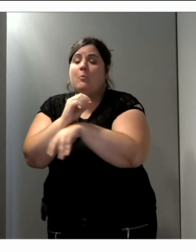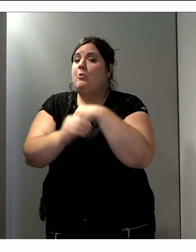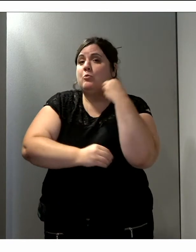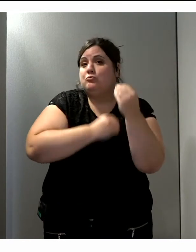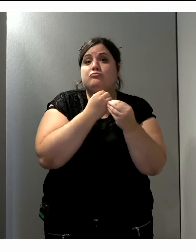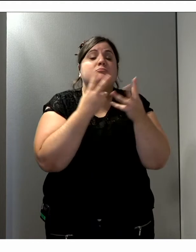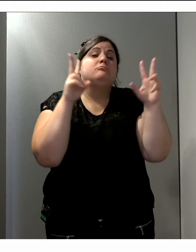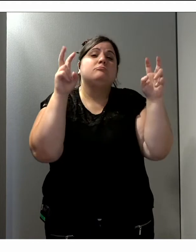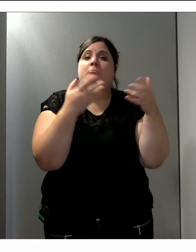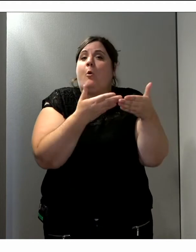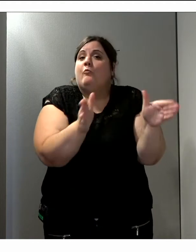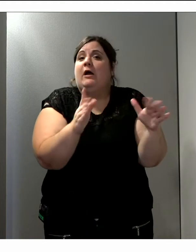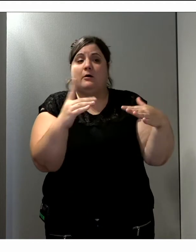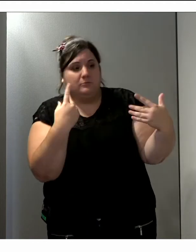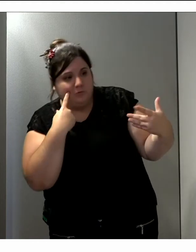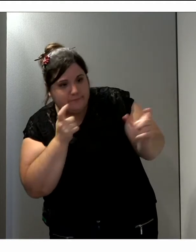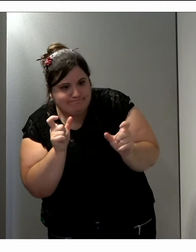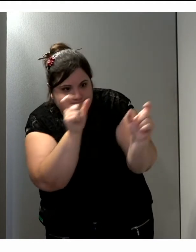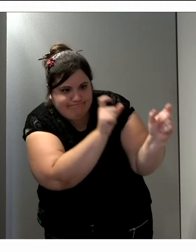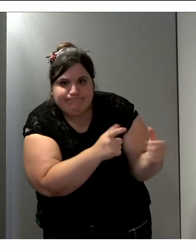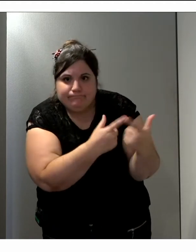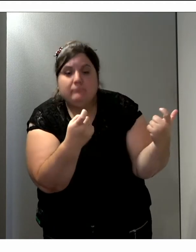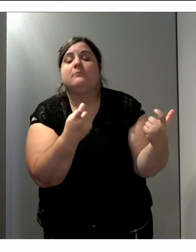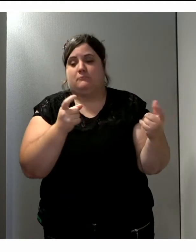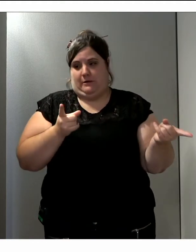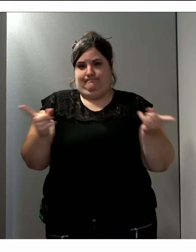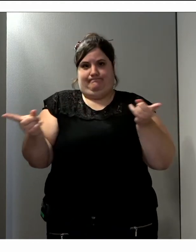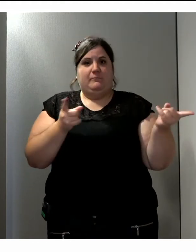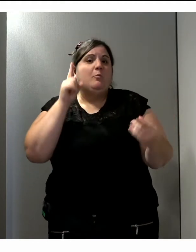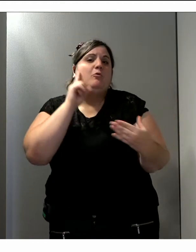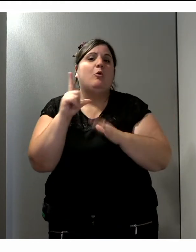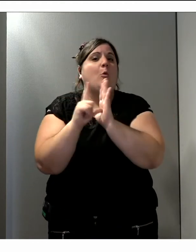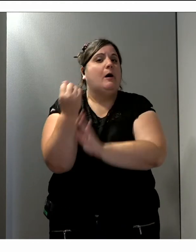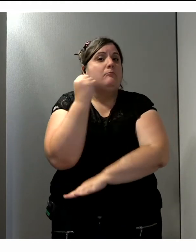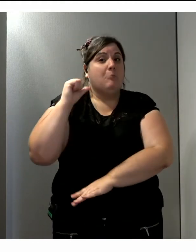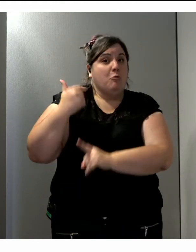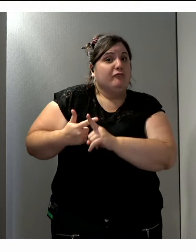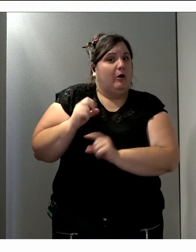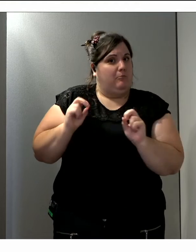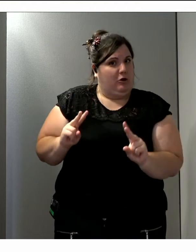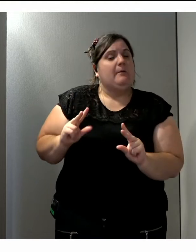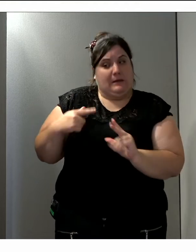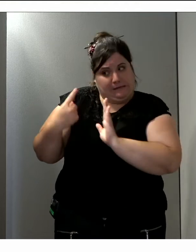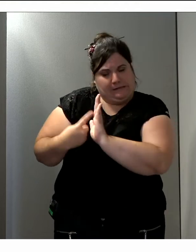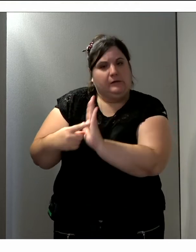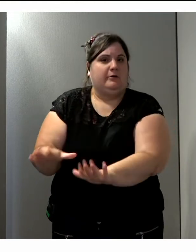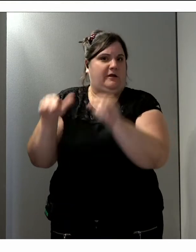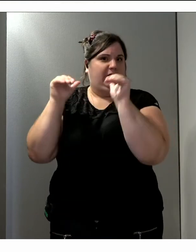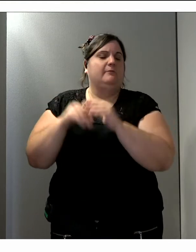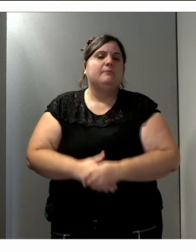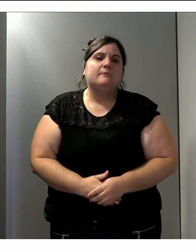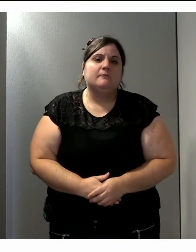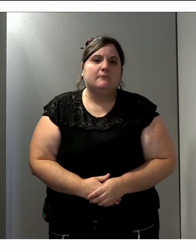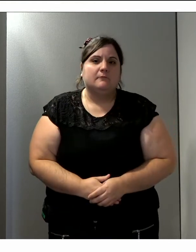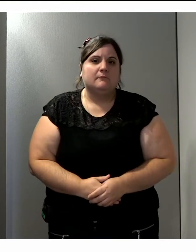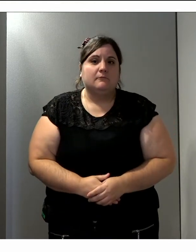ces conditions d'une meilleure insertion professionnelle dans une perspective complètement assumée de lutte contre la récidive. Et dans ce cadre, un des enjeux qui